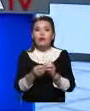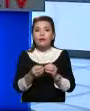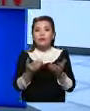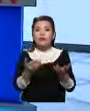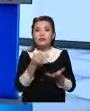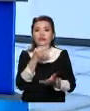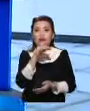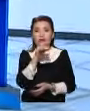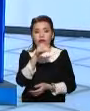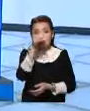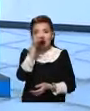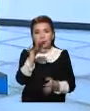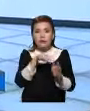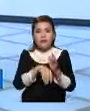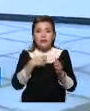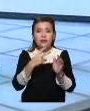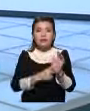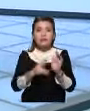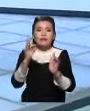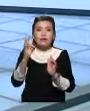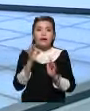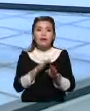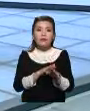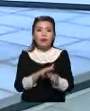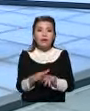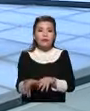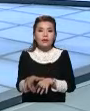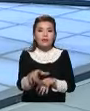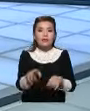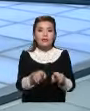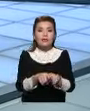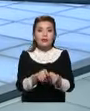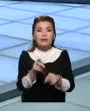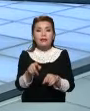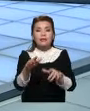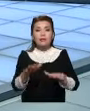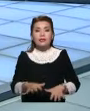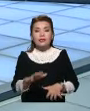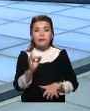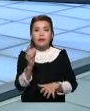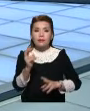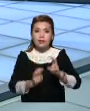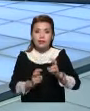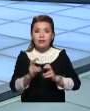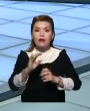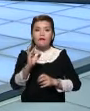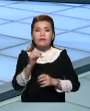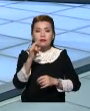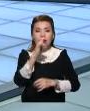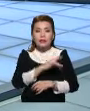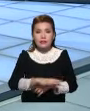отечественные ученые. По их данным, 70% наполнения водной артерии происходит именно в промышленном Восточном Казахстане.